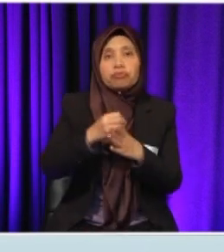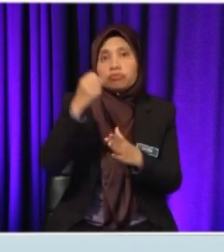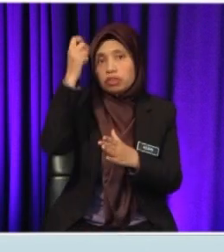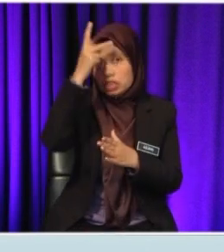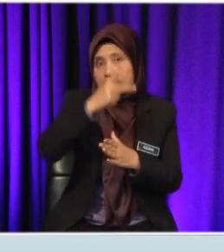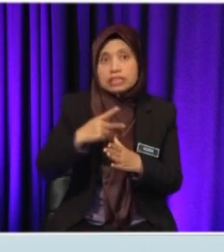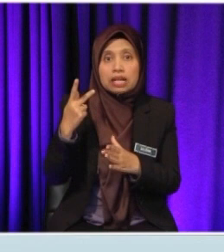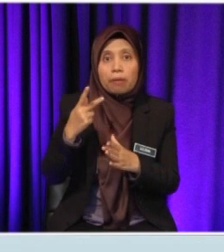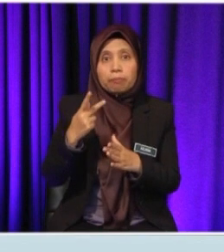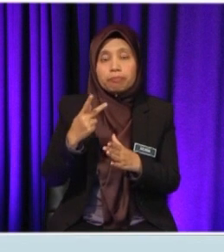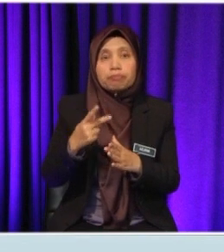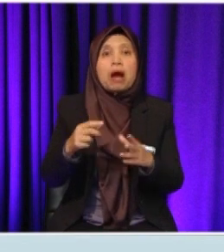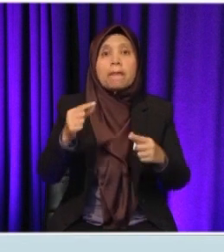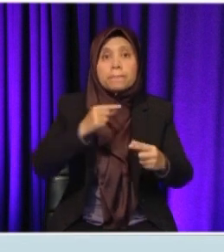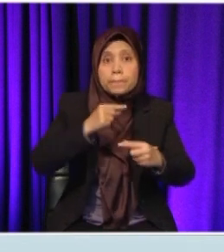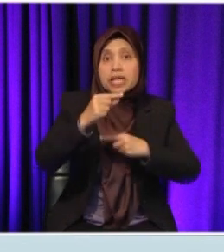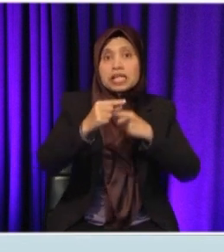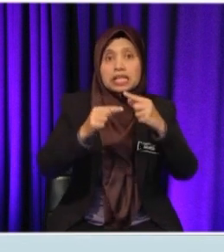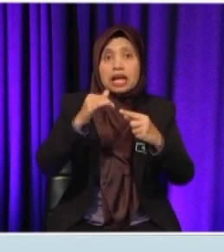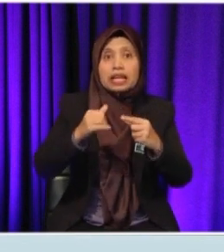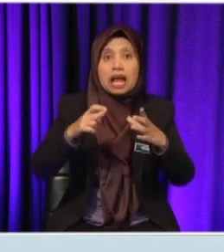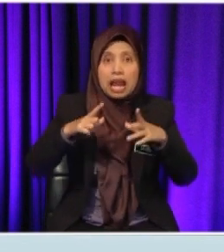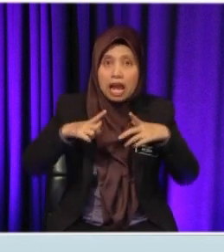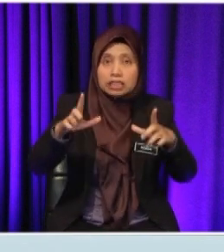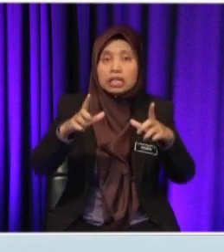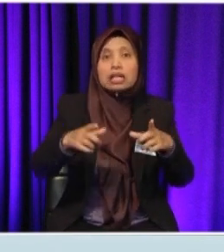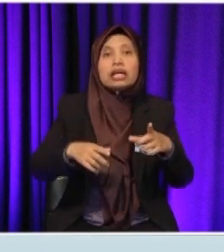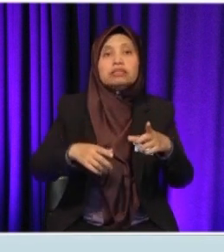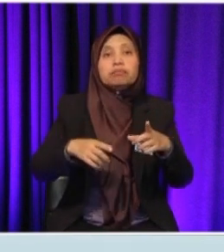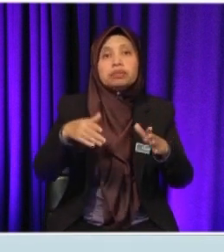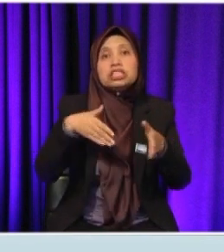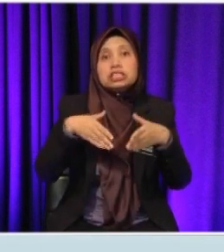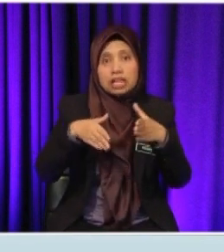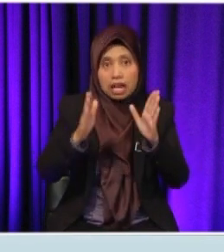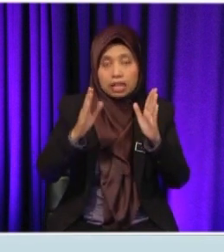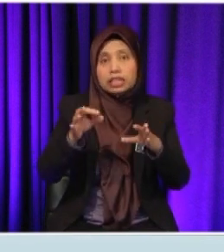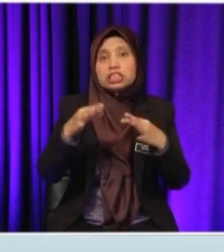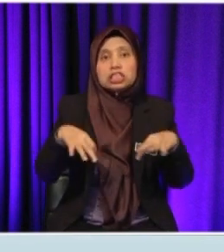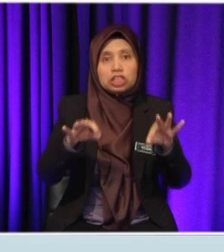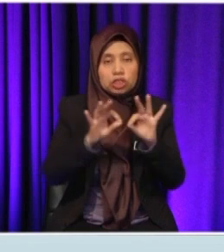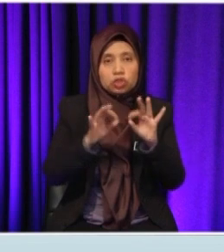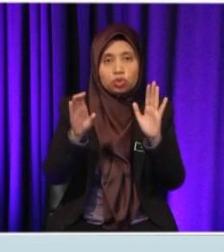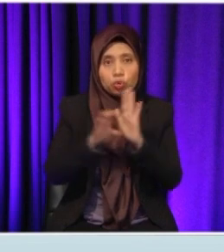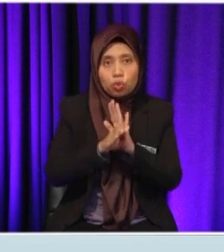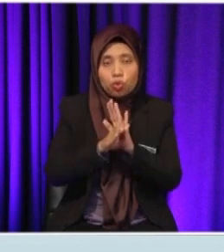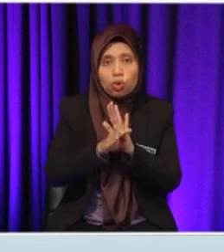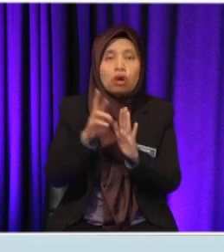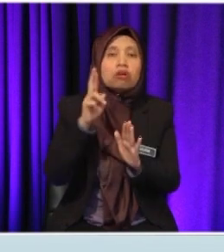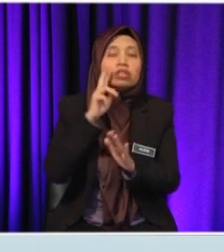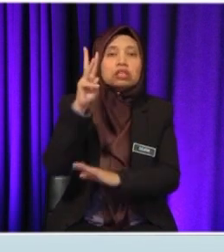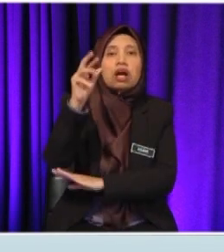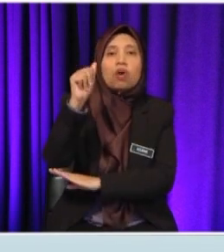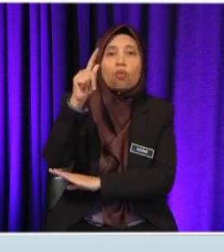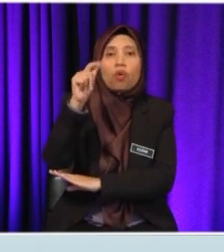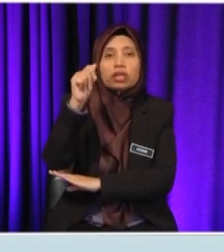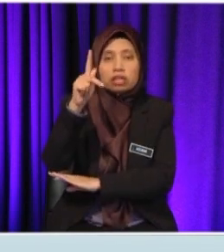sendiri merupakan penggerak yang melancarkan perjalanan cerita. Contoh, Rina adalah watak. Perwatakan seorang